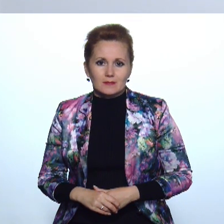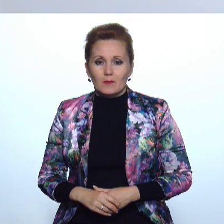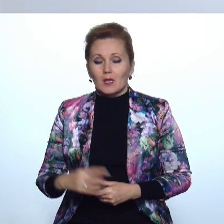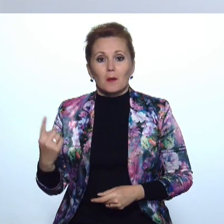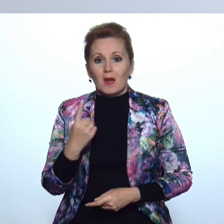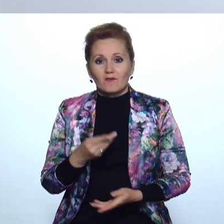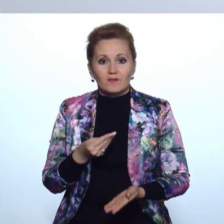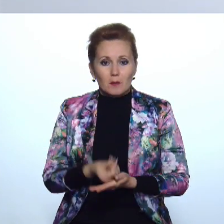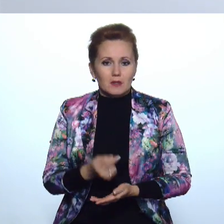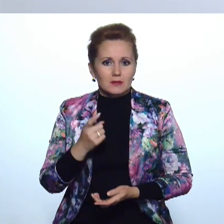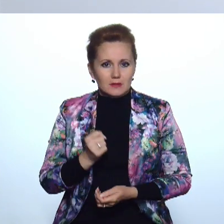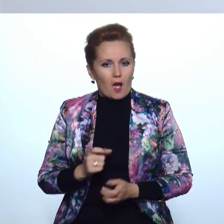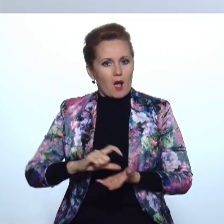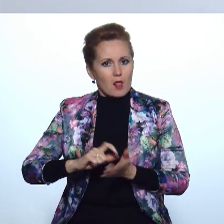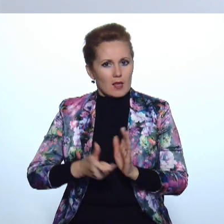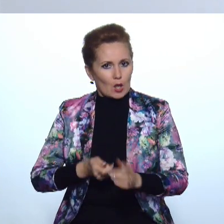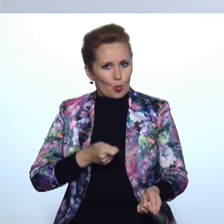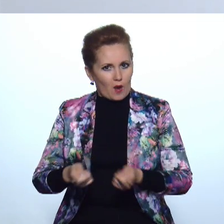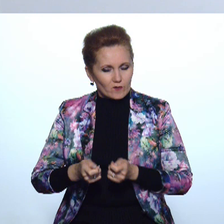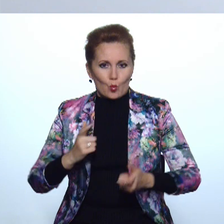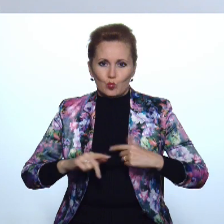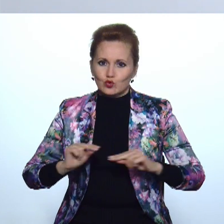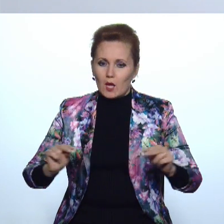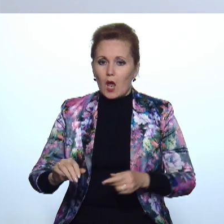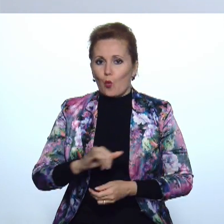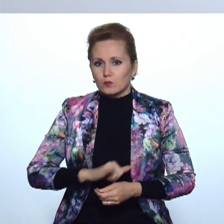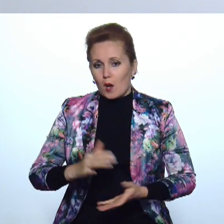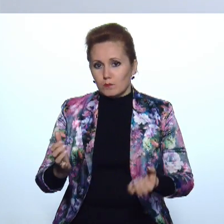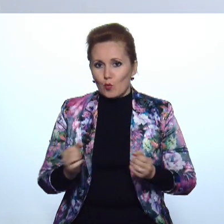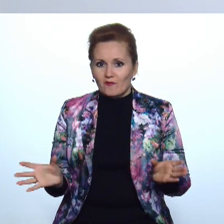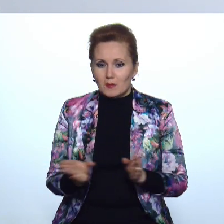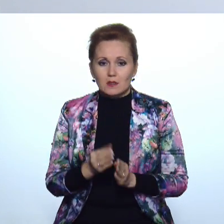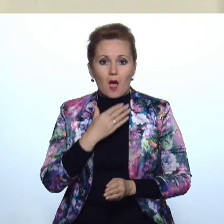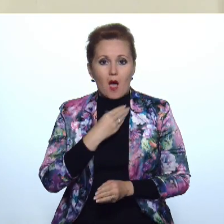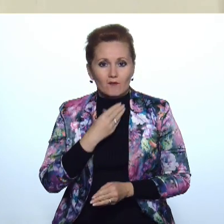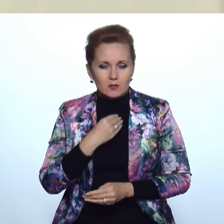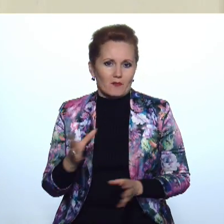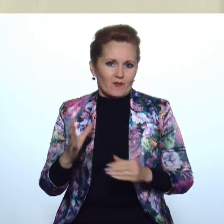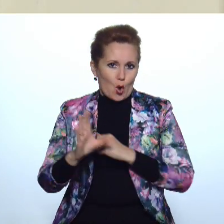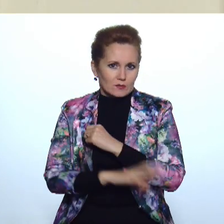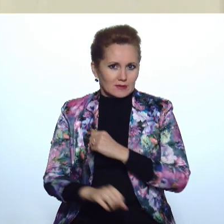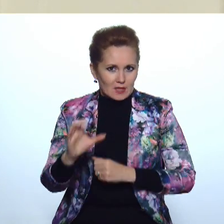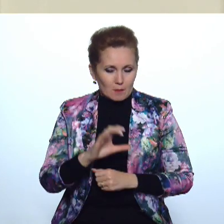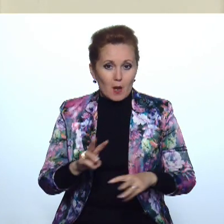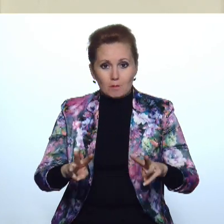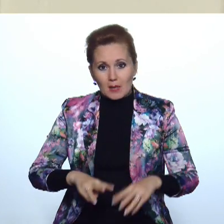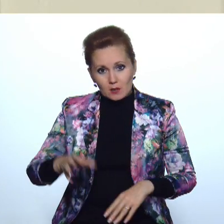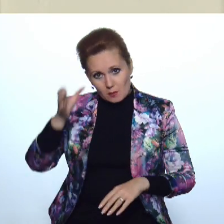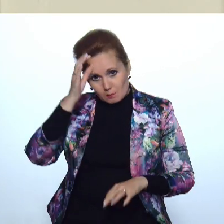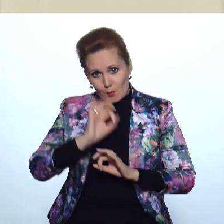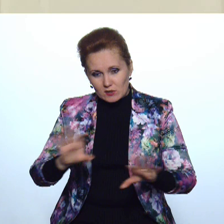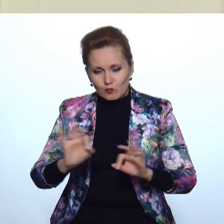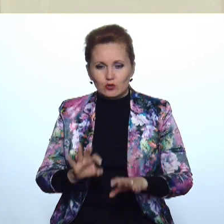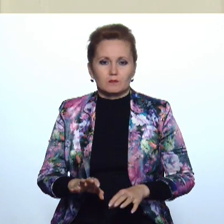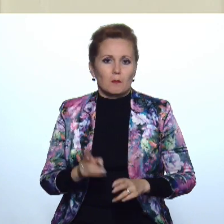Первые выплаты за классное руководство учителя Удмуртии получат вместе с авансом в конце сентября. Министерство просвещения объяснило